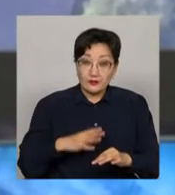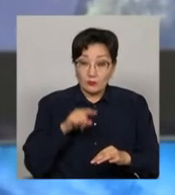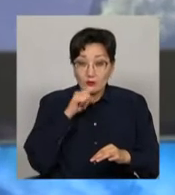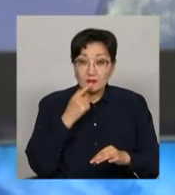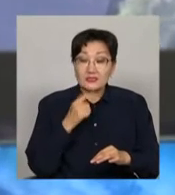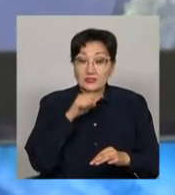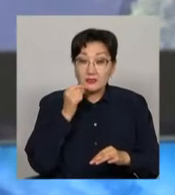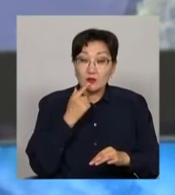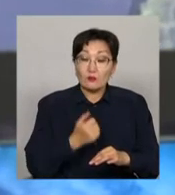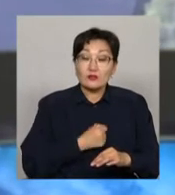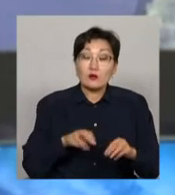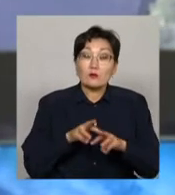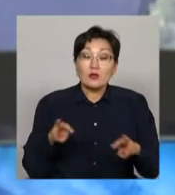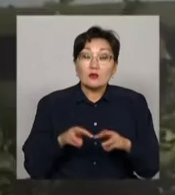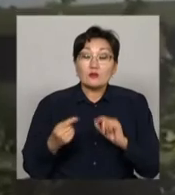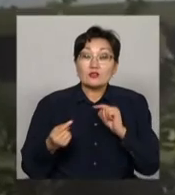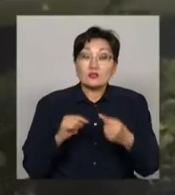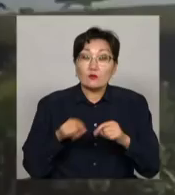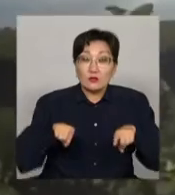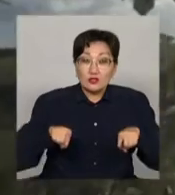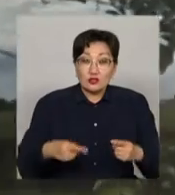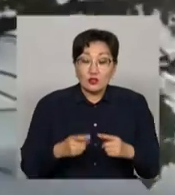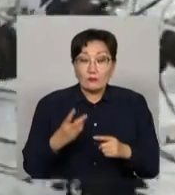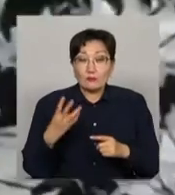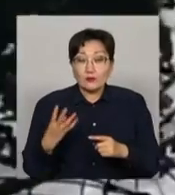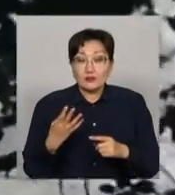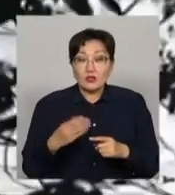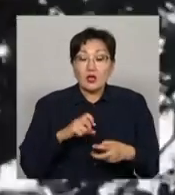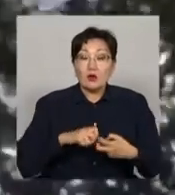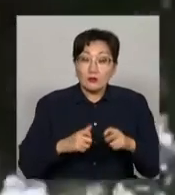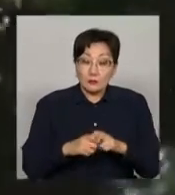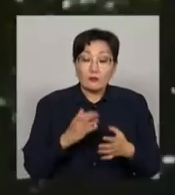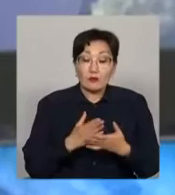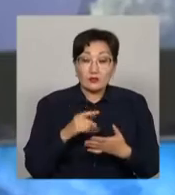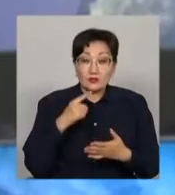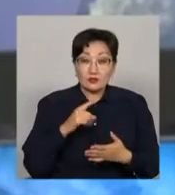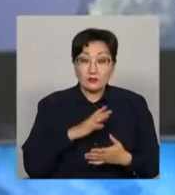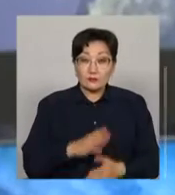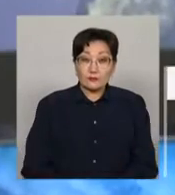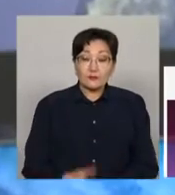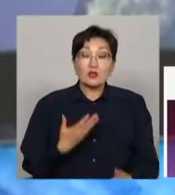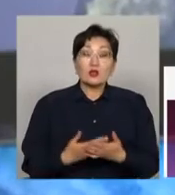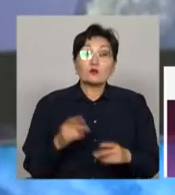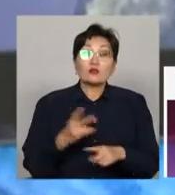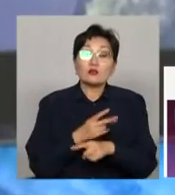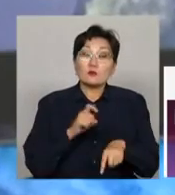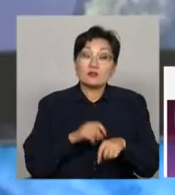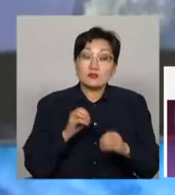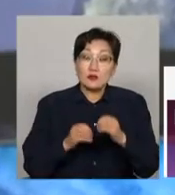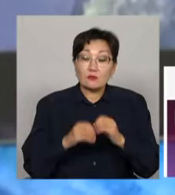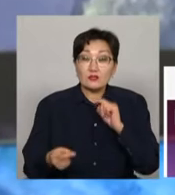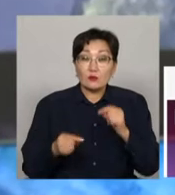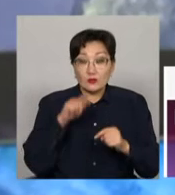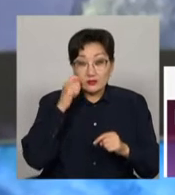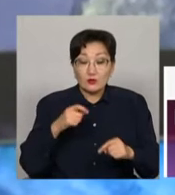Ресейдің қорғаныс министрлігі қарсыластарын тұтқынға алуда бірқатар келеңсіздіктер орын алды дейді. Шамамен түнгі сағат 10-да